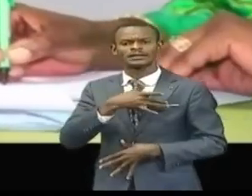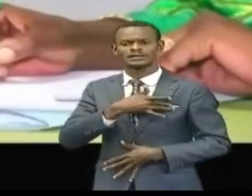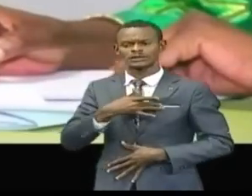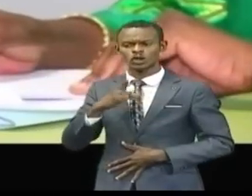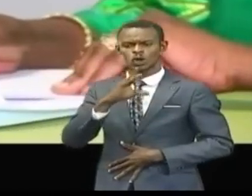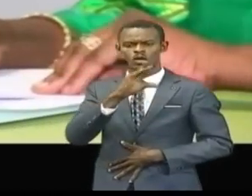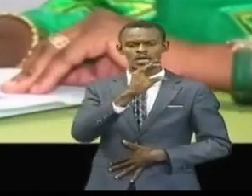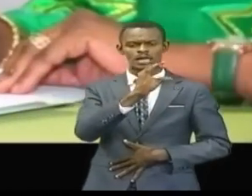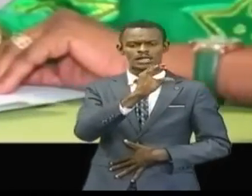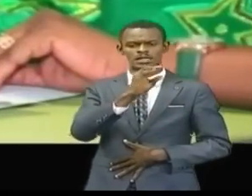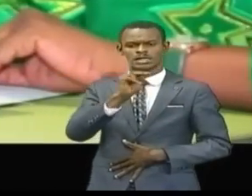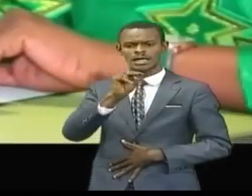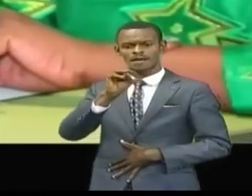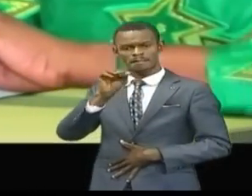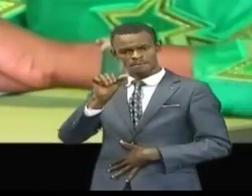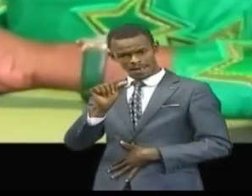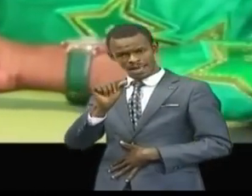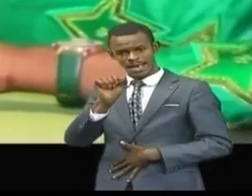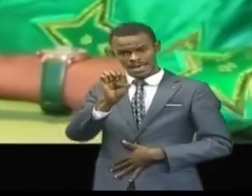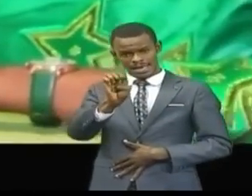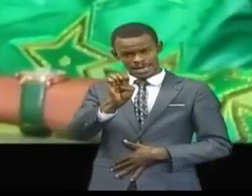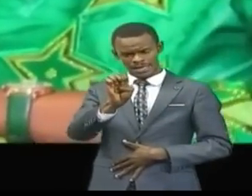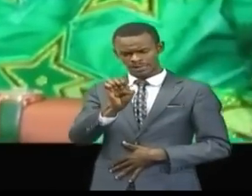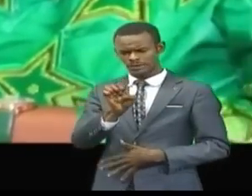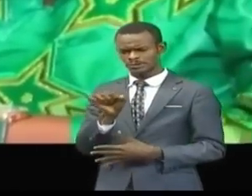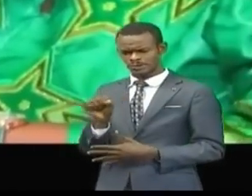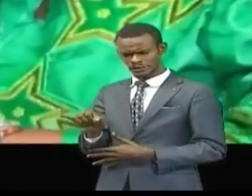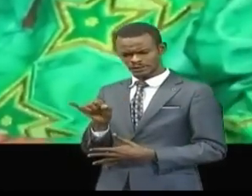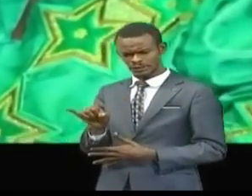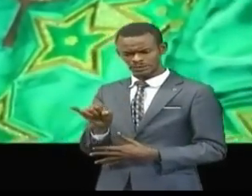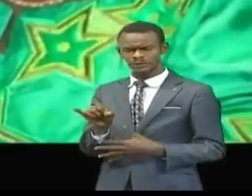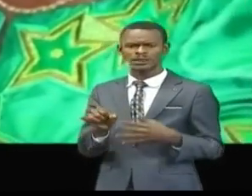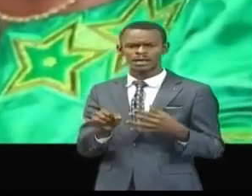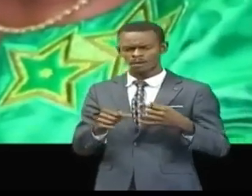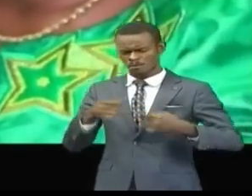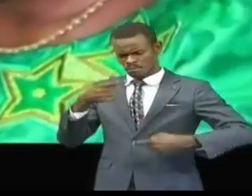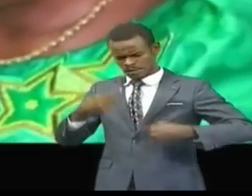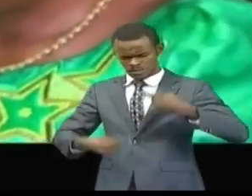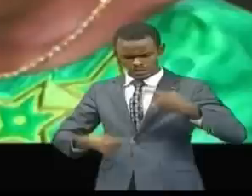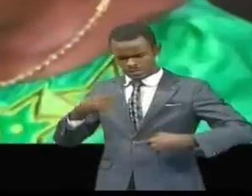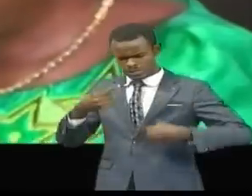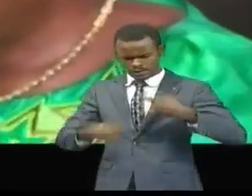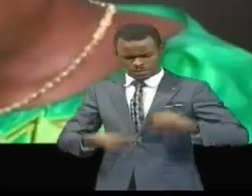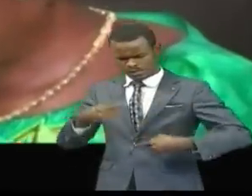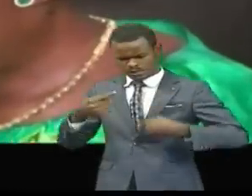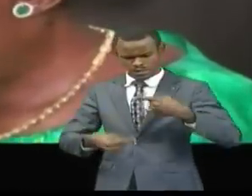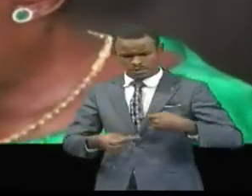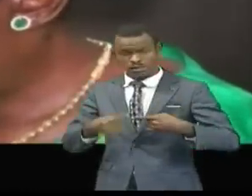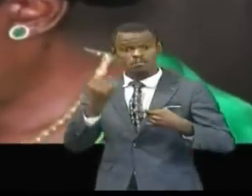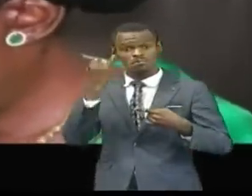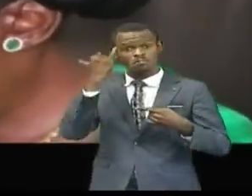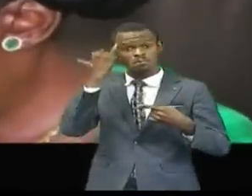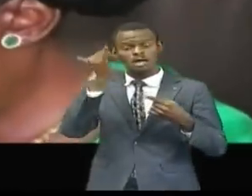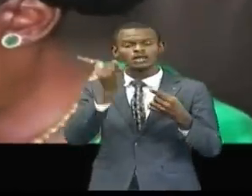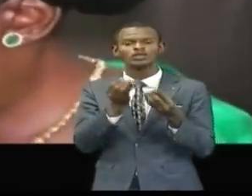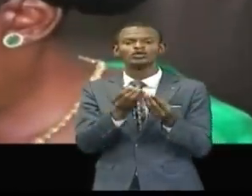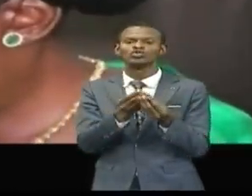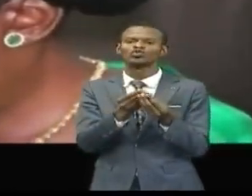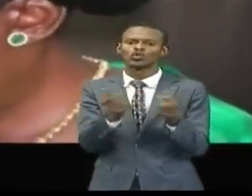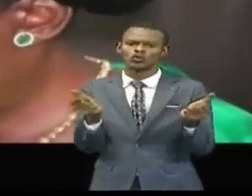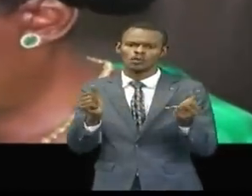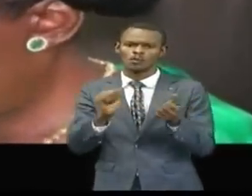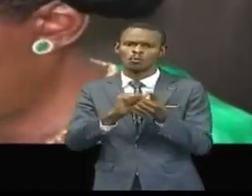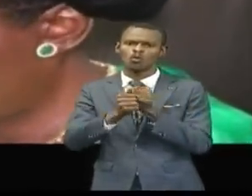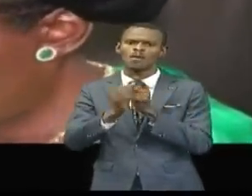première, sur la manière dont les questions environnementales sont traitées dans la région. Elle a